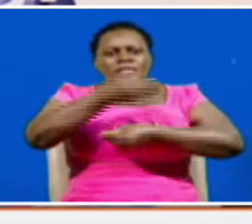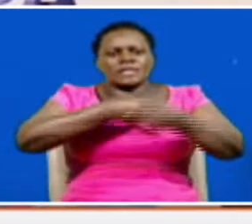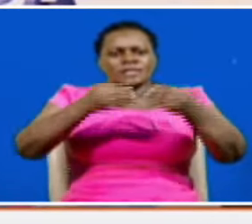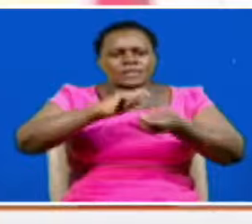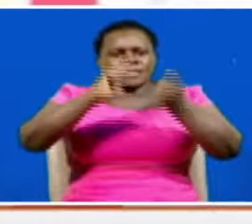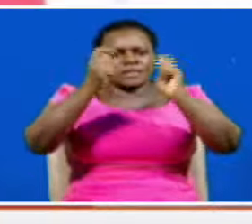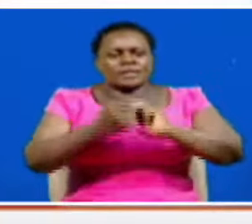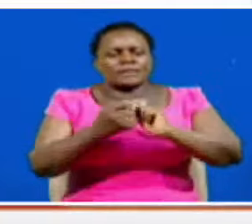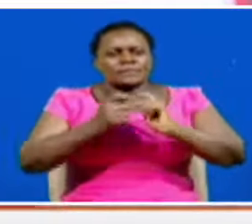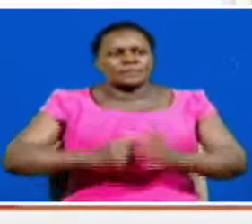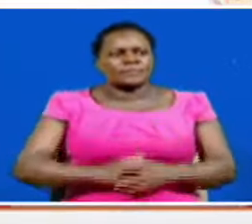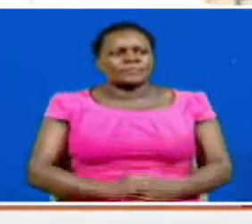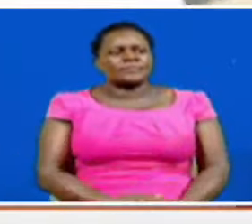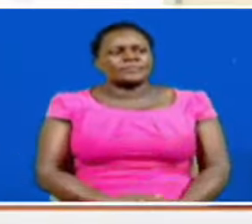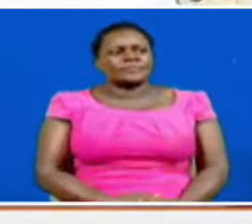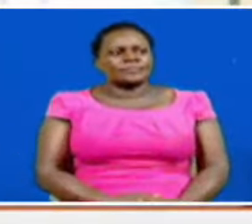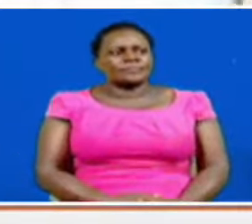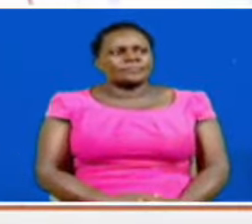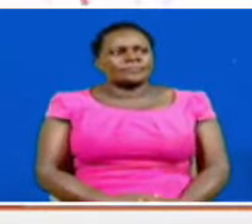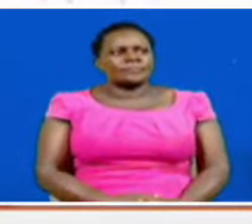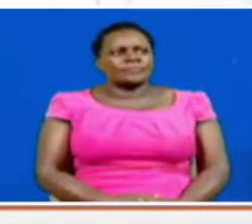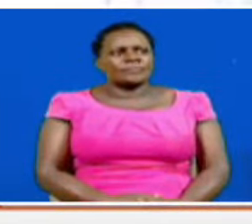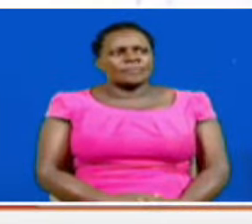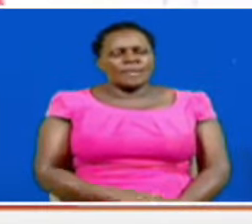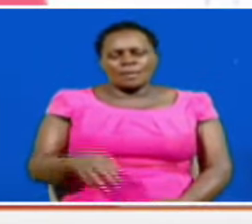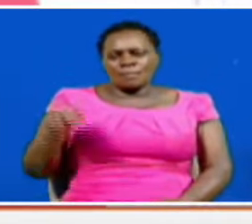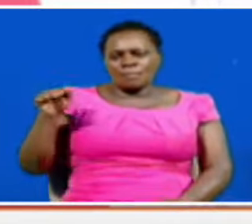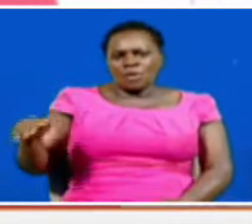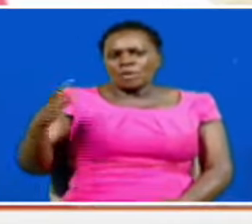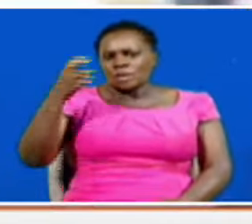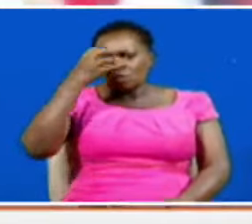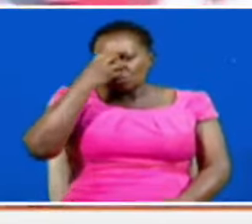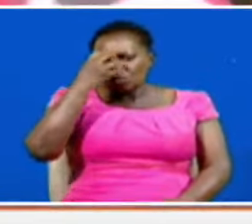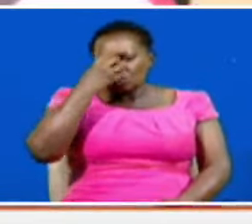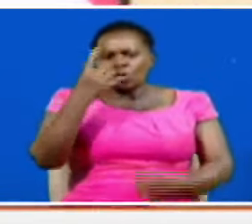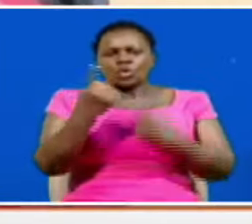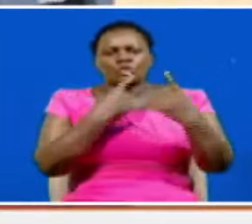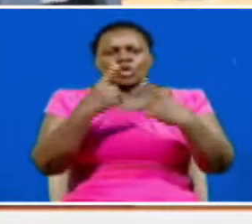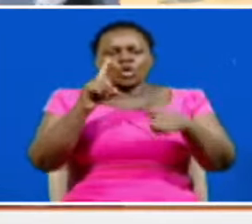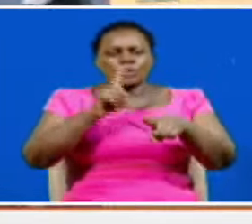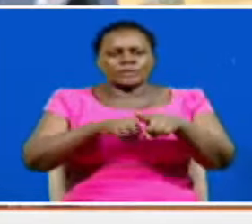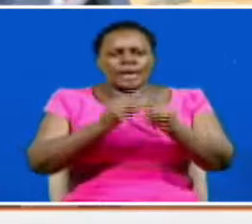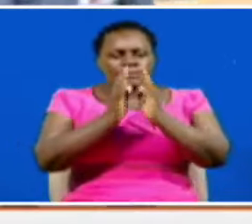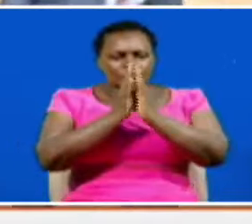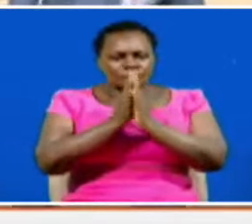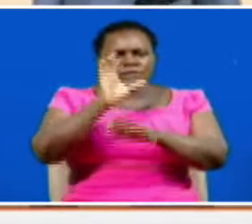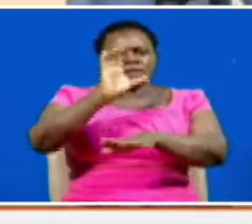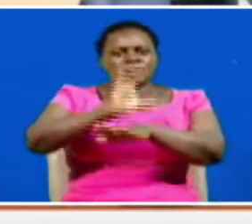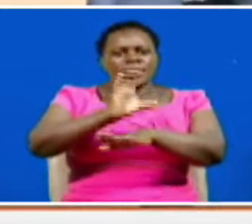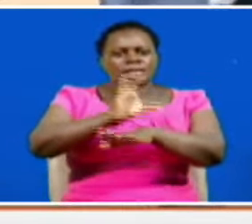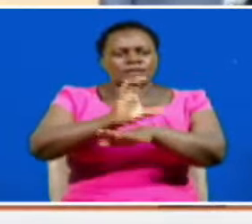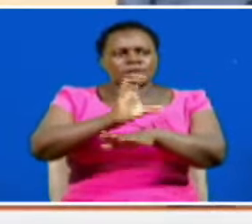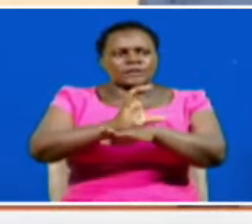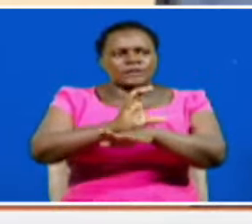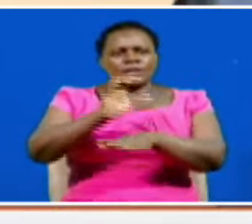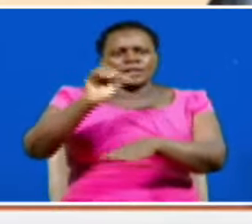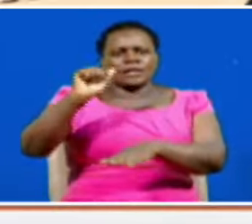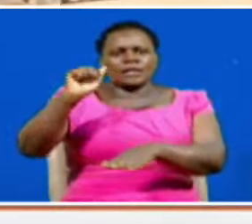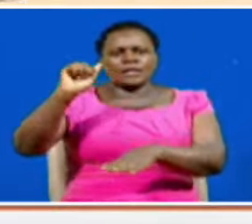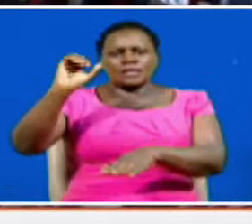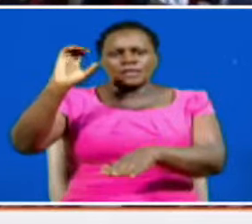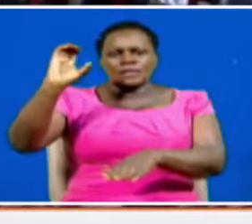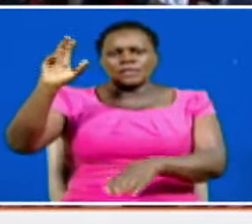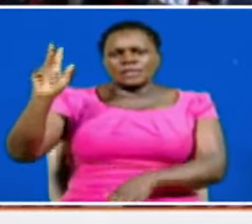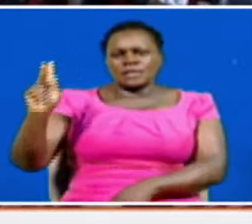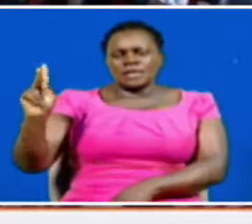adjustment only. Mapema mchana, Rais William Ruto akizungumza katika ibada ya Jumapili katika kanisa la ACK